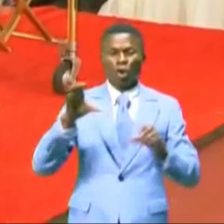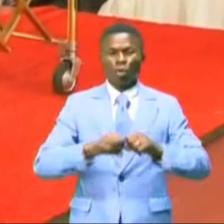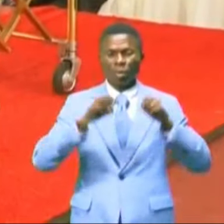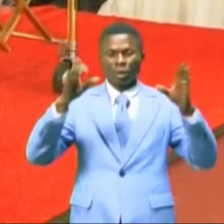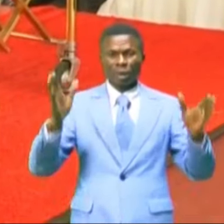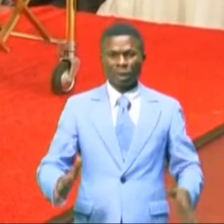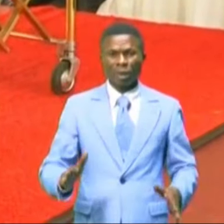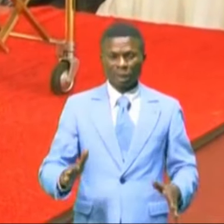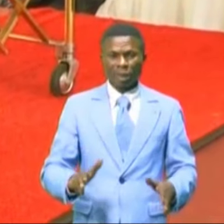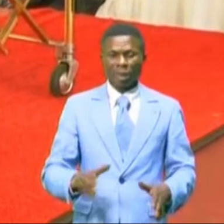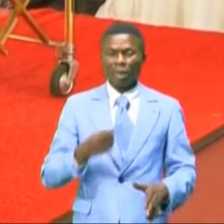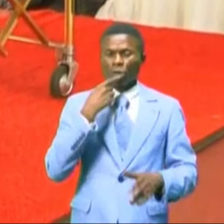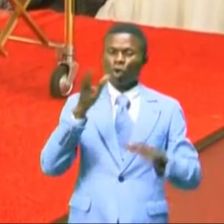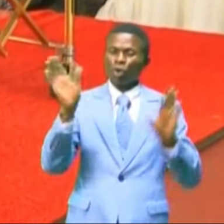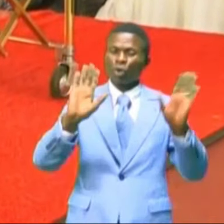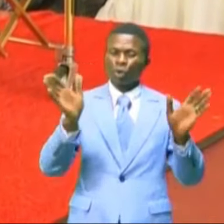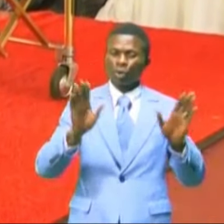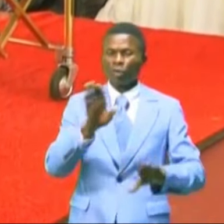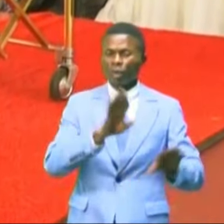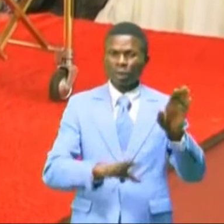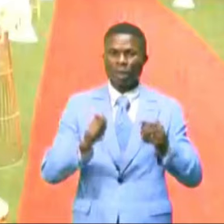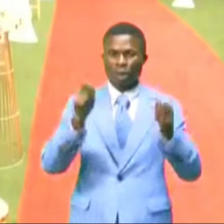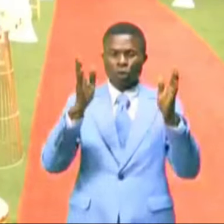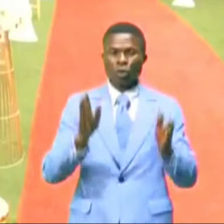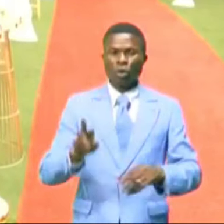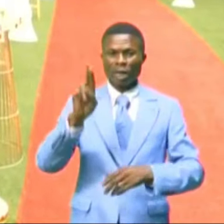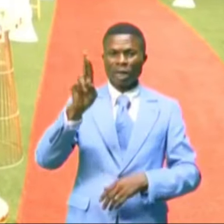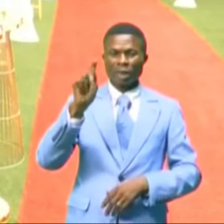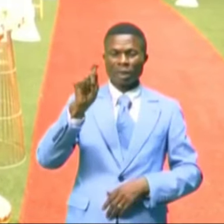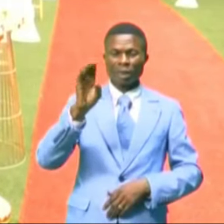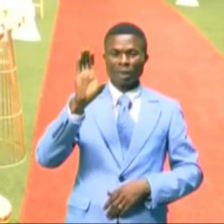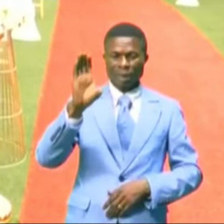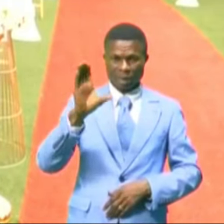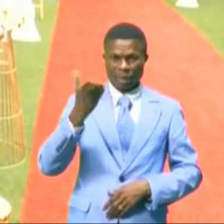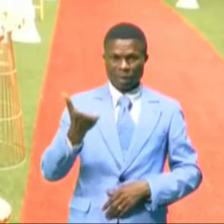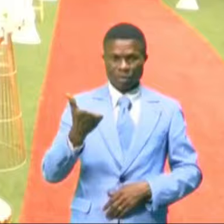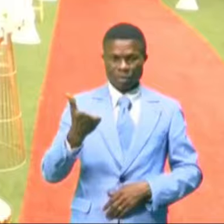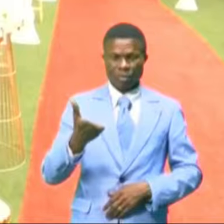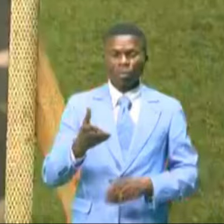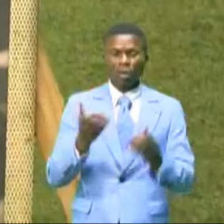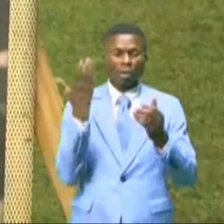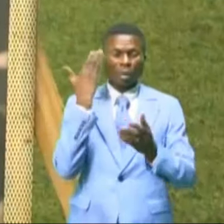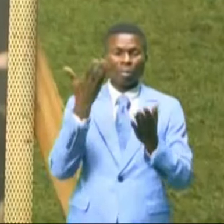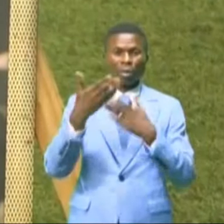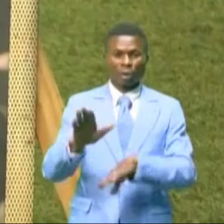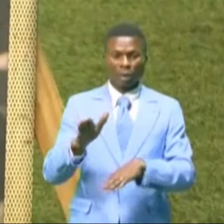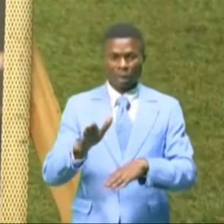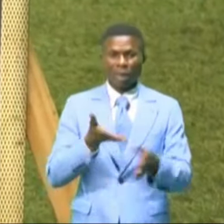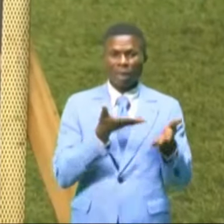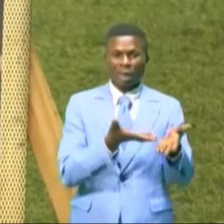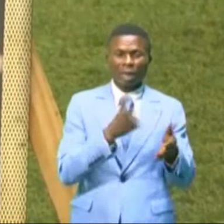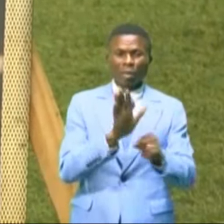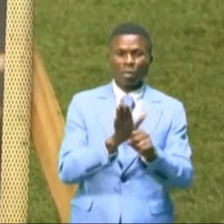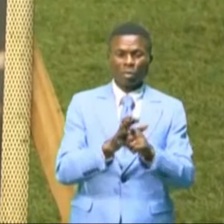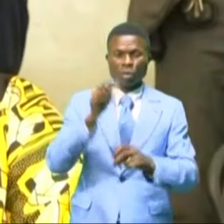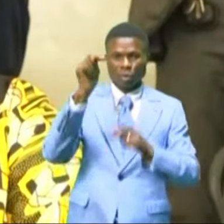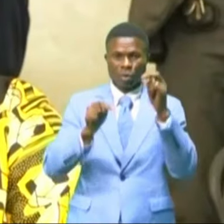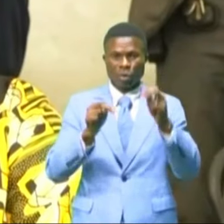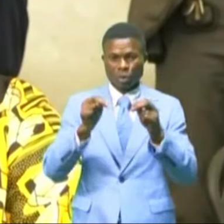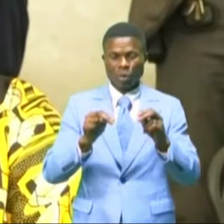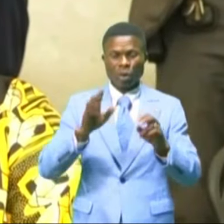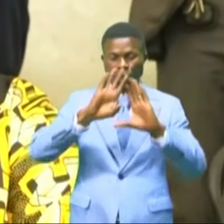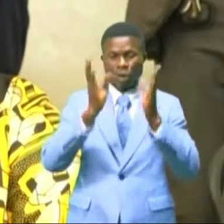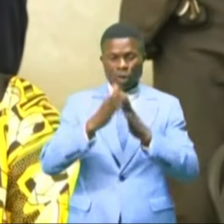cinquantenaire, un dernier hommage lui a été rendu. Journaliste à la radio-télévision nationale congolaise, l'illustre disparu a servi à différents niveaux et ceux qui l'ont